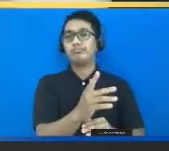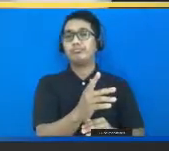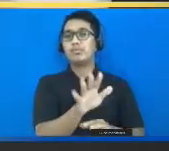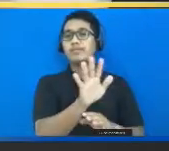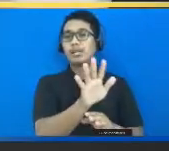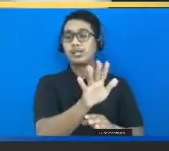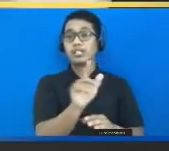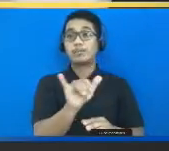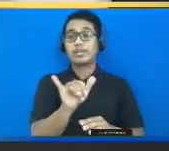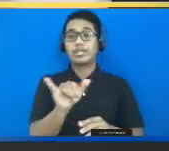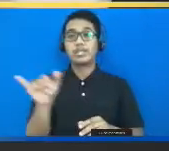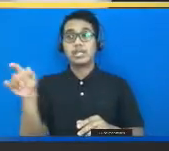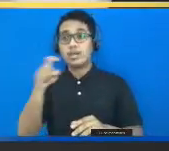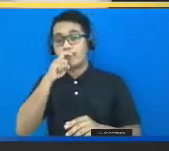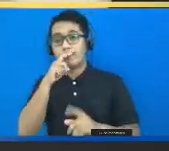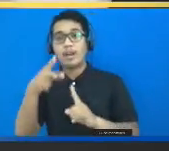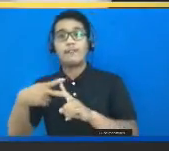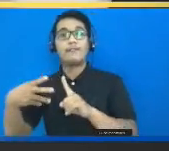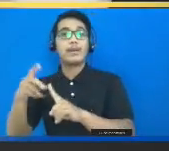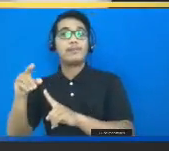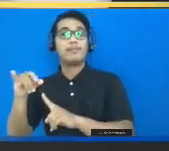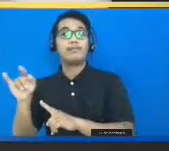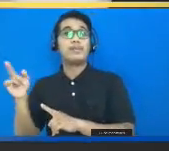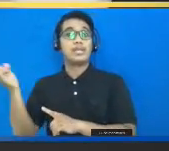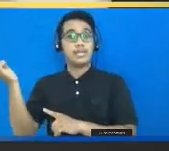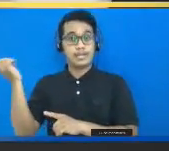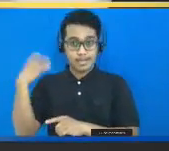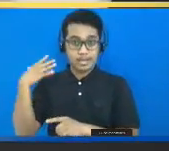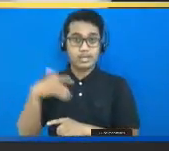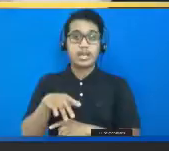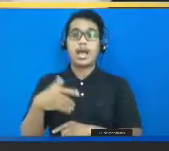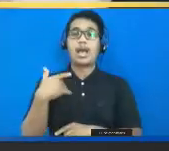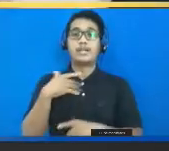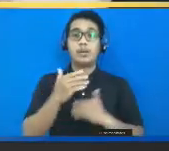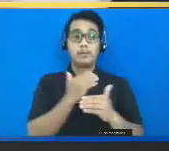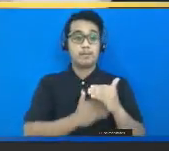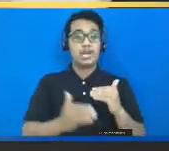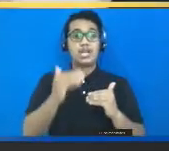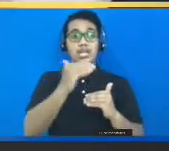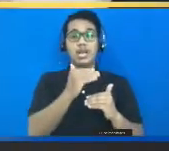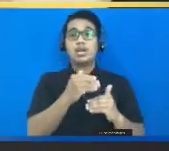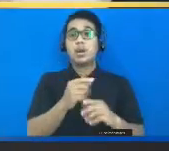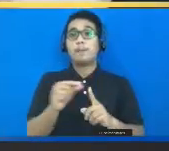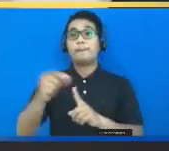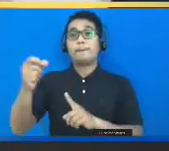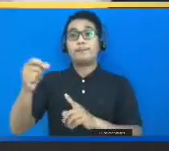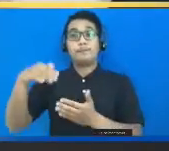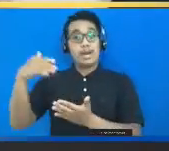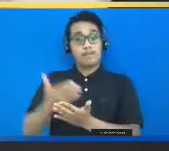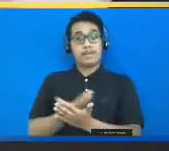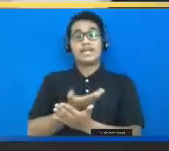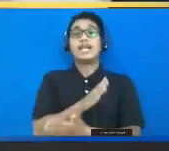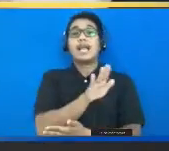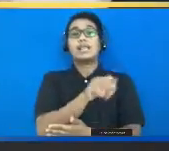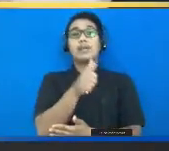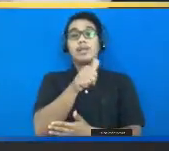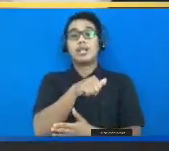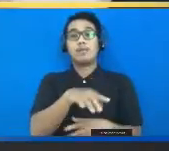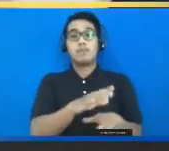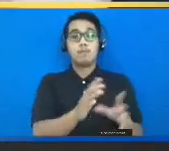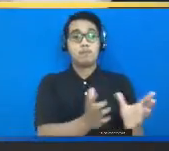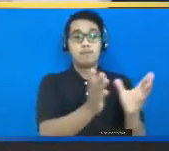berawal Tadi sampai kantor di depan ada dari sisi peningkatan pendapatan yang nanti juga bisa memperkuat